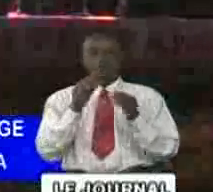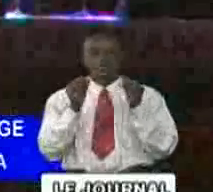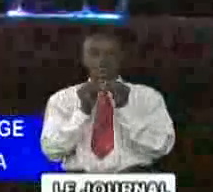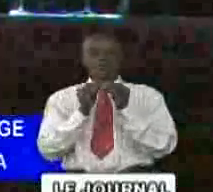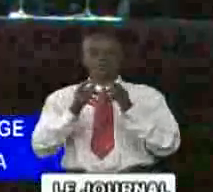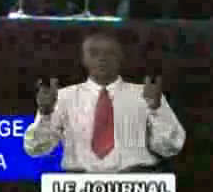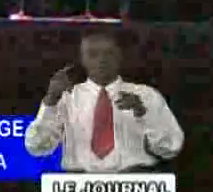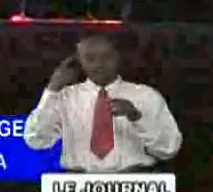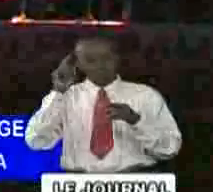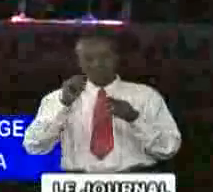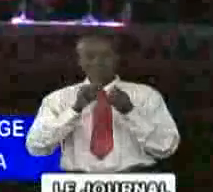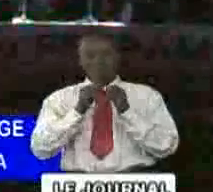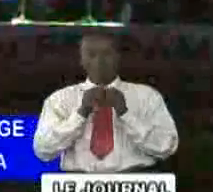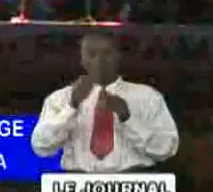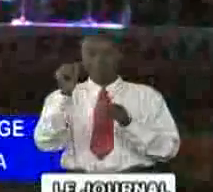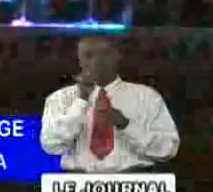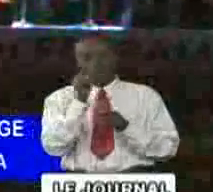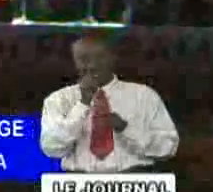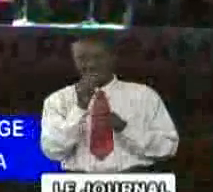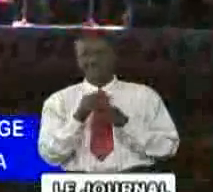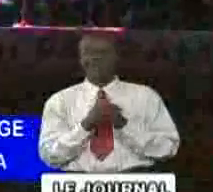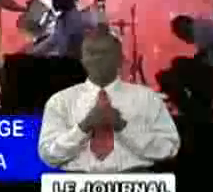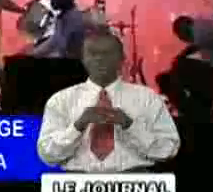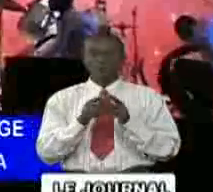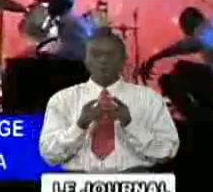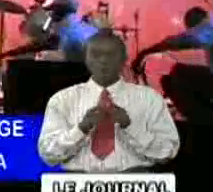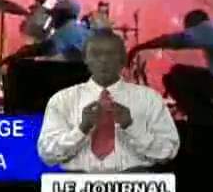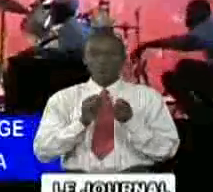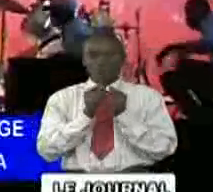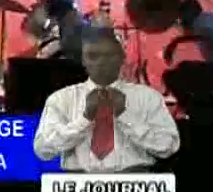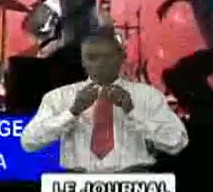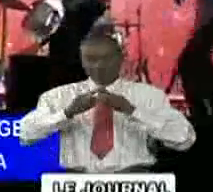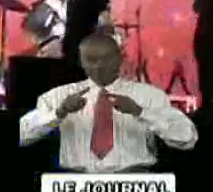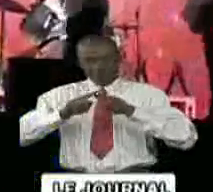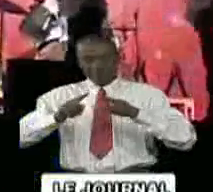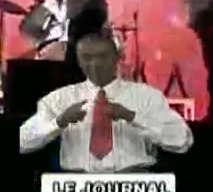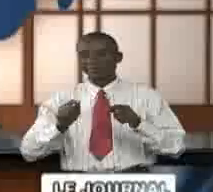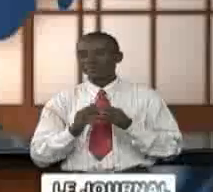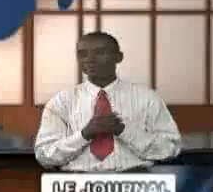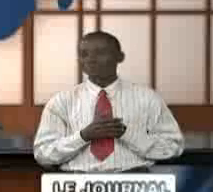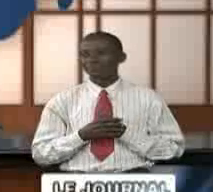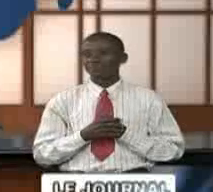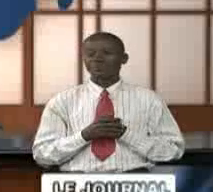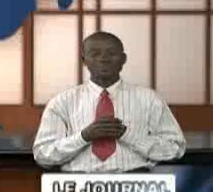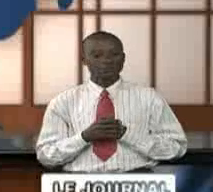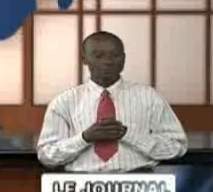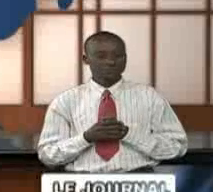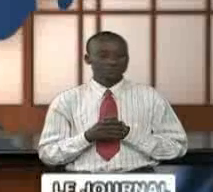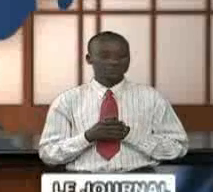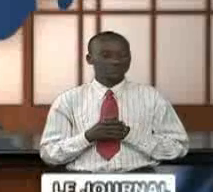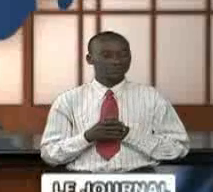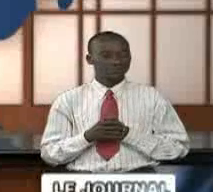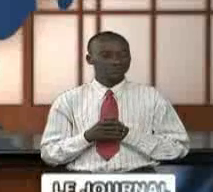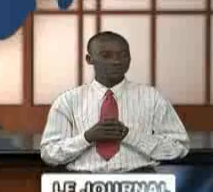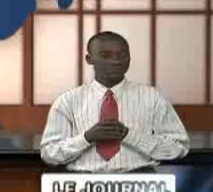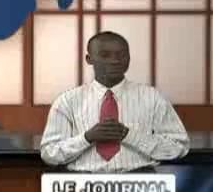la problématique Lumière sur l'apport de l'authenticité à la musique et celui de la musique à l'émergence. Nous avons dit